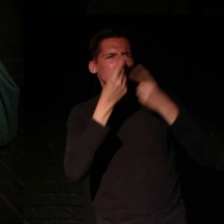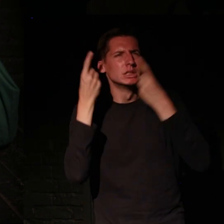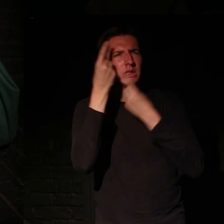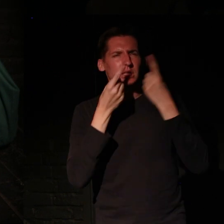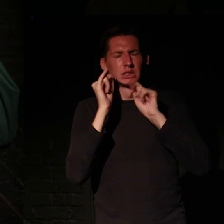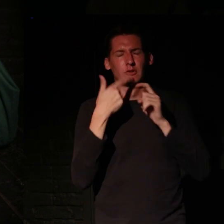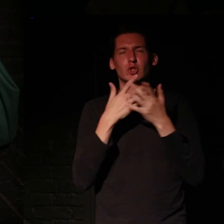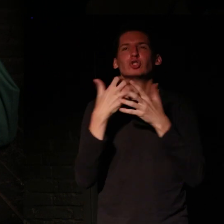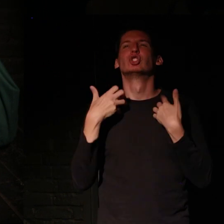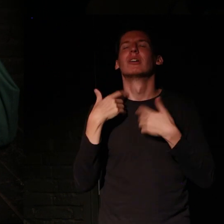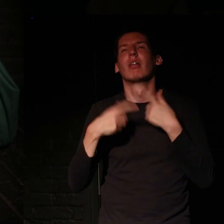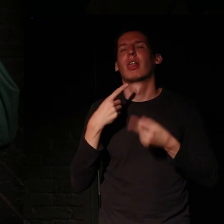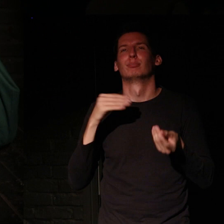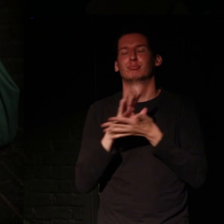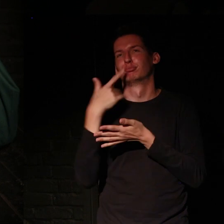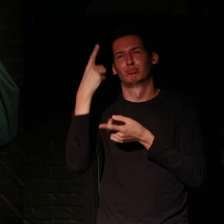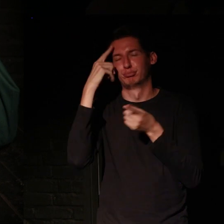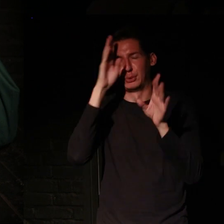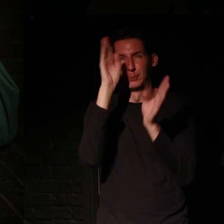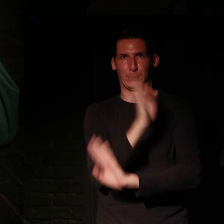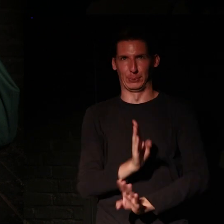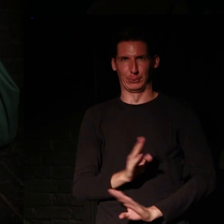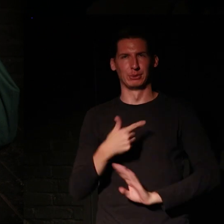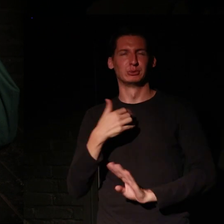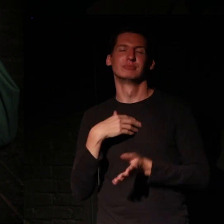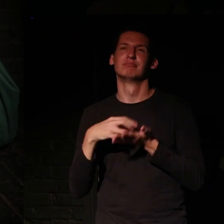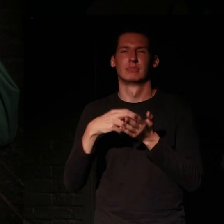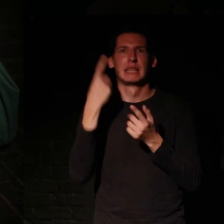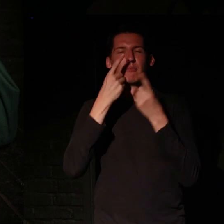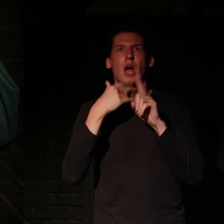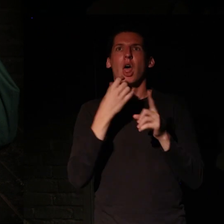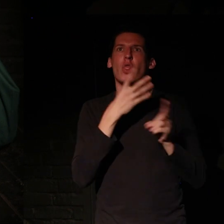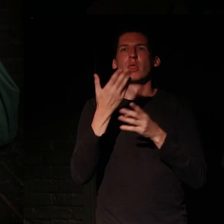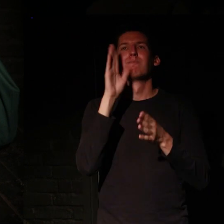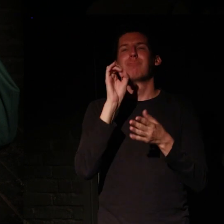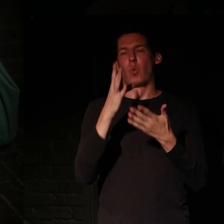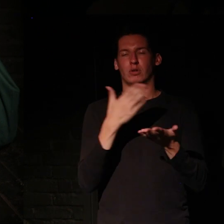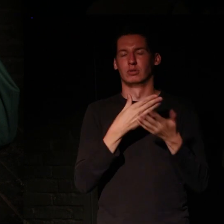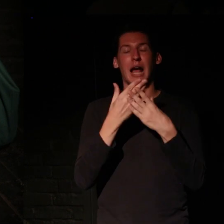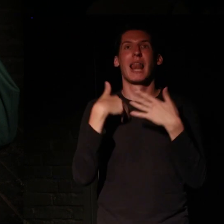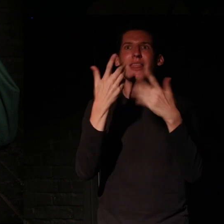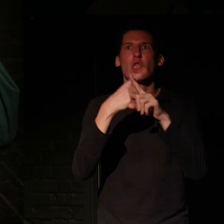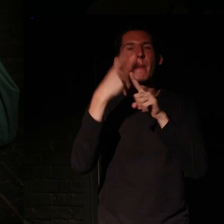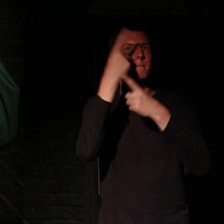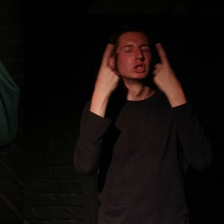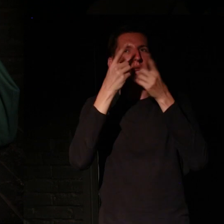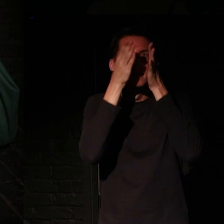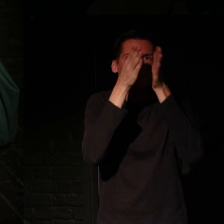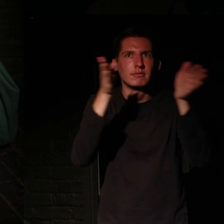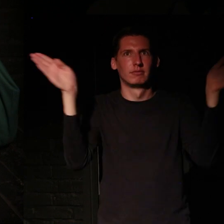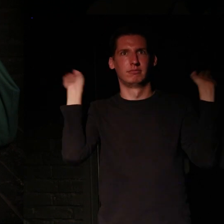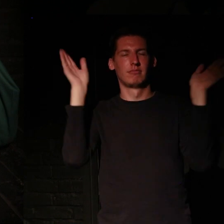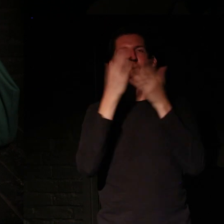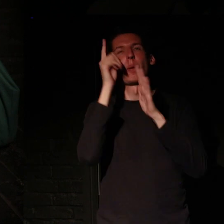nam w życiu codziennym w odbieraniu języka i trochę móc spojrzeć szerzej.